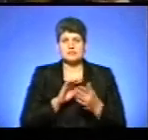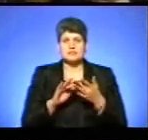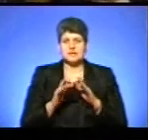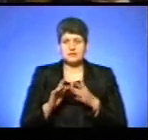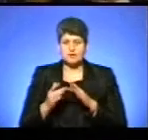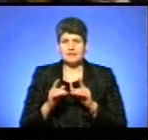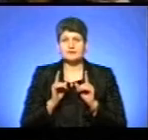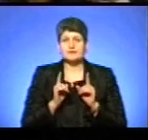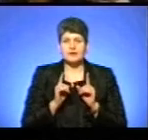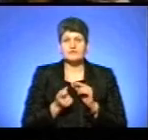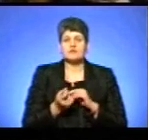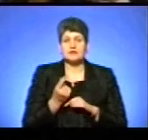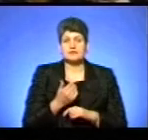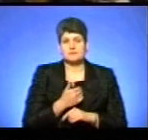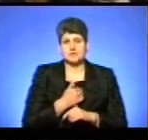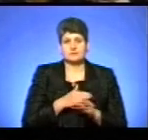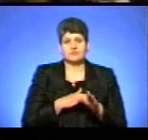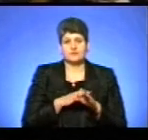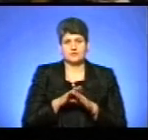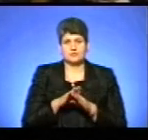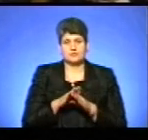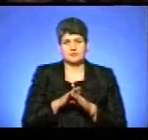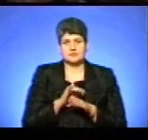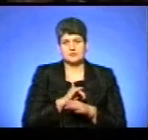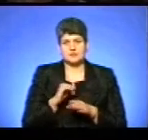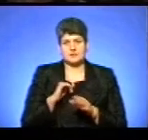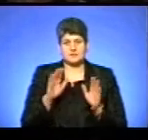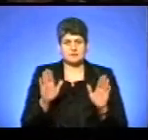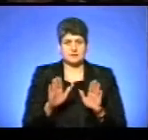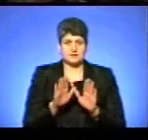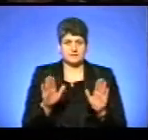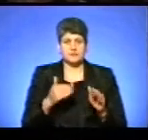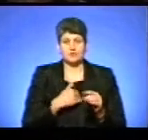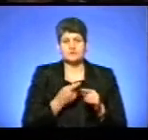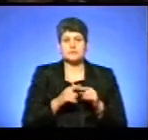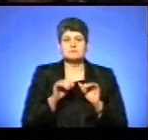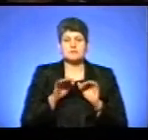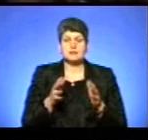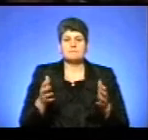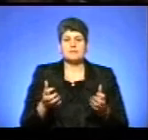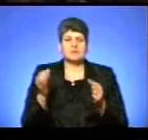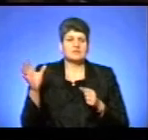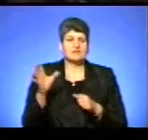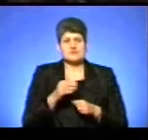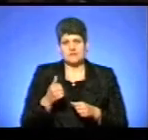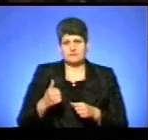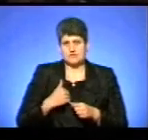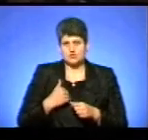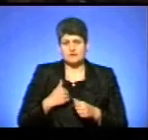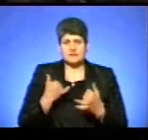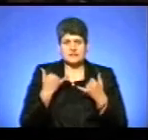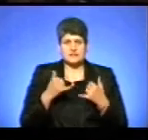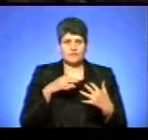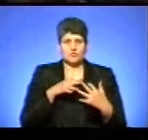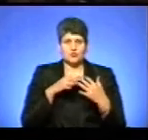інтернетом, навіть виявили бажання виконувати самі пісні. Ми хочемо цим заходом підтримати всіх військових, які зараз